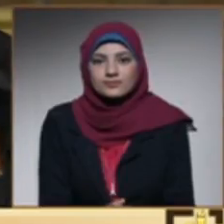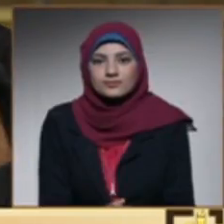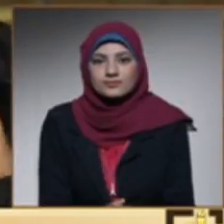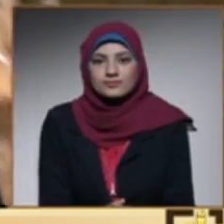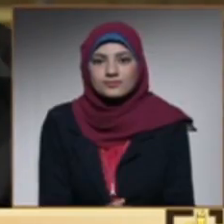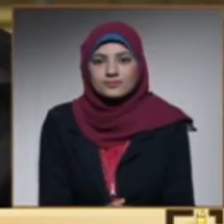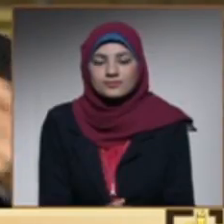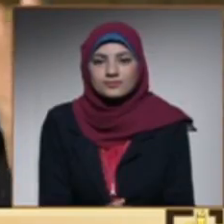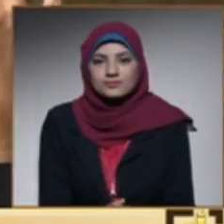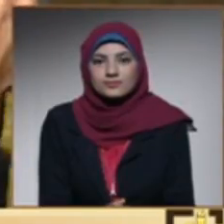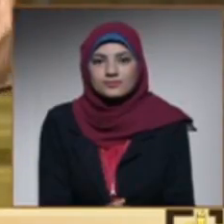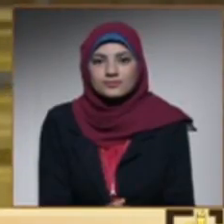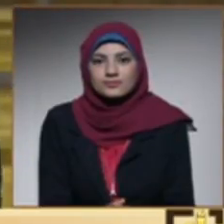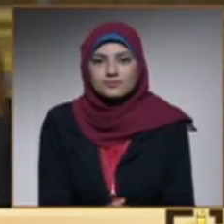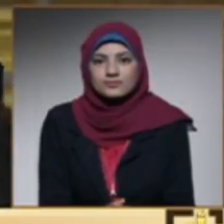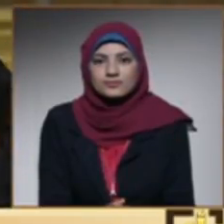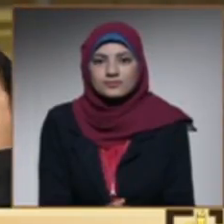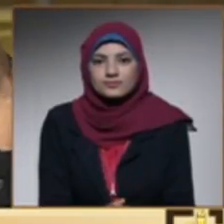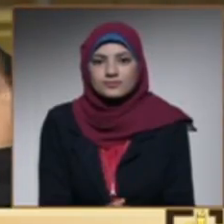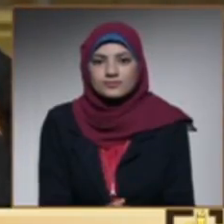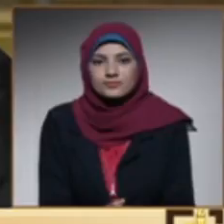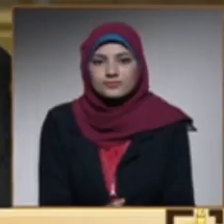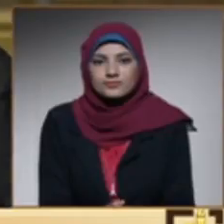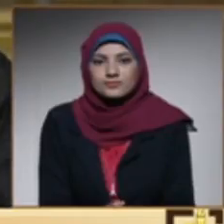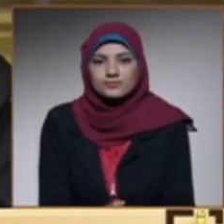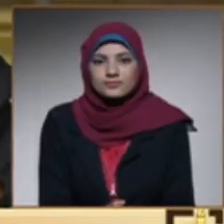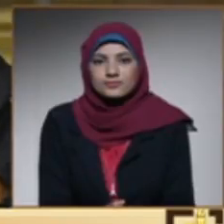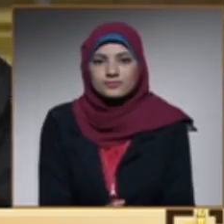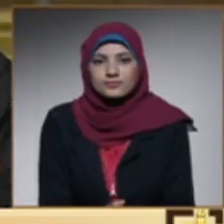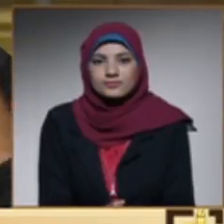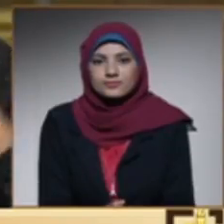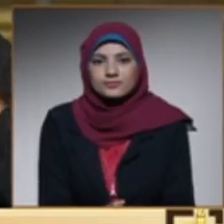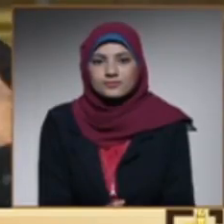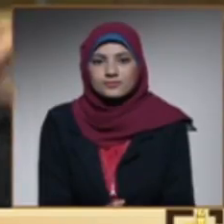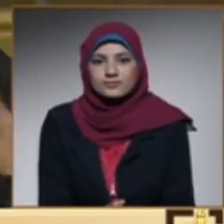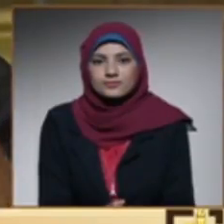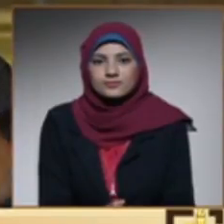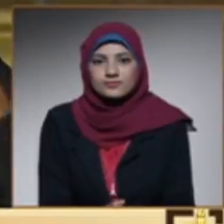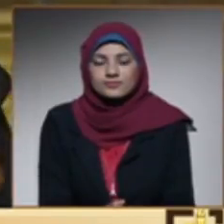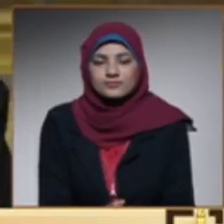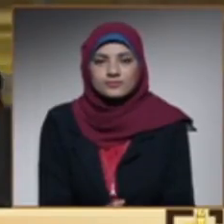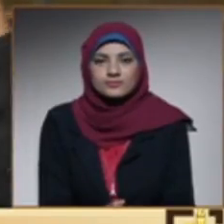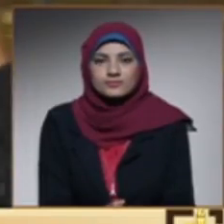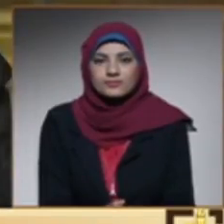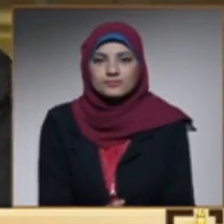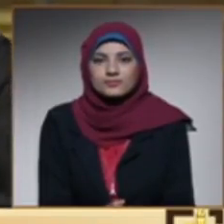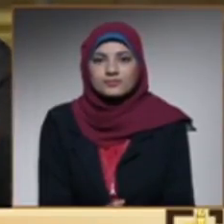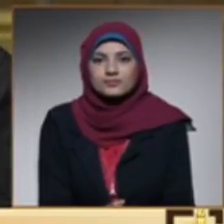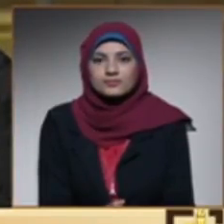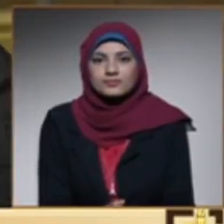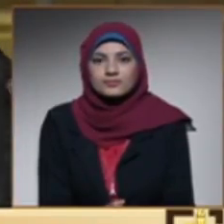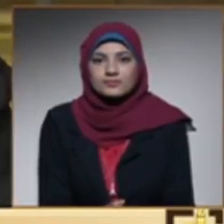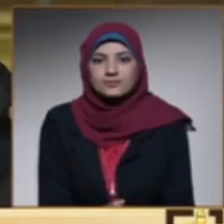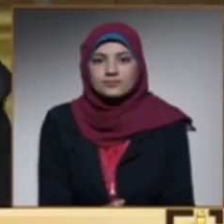خريج هندسه معماري، انا عايز اشتغل في مجالي، اشتغل فين؟ من فتره قريبه رحت لشركه بتروجيت ورحت عشان قدمت فيها،